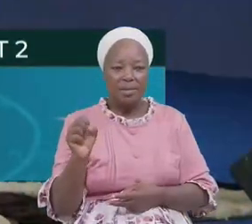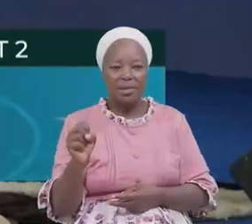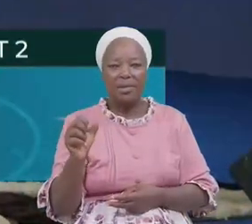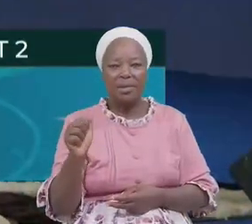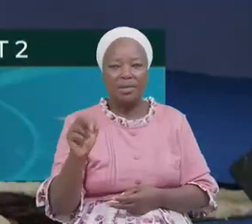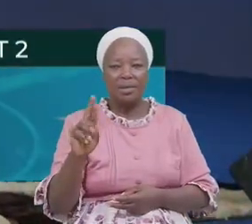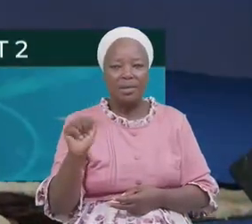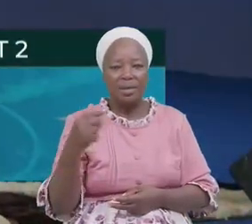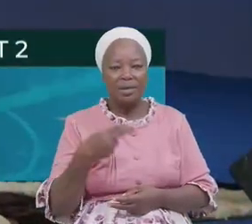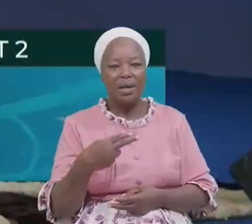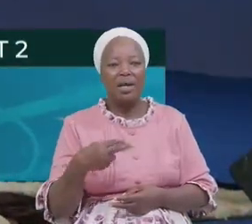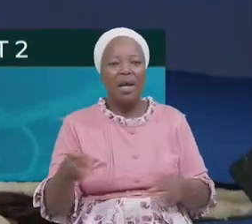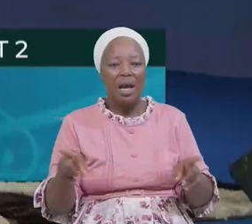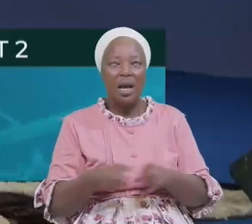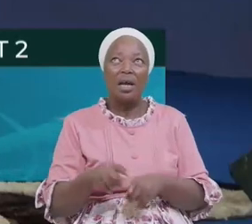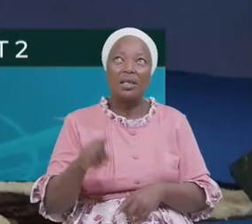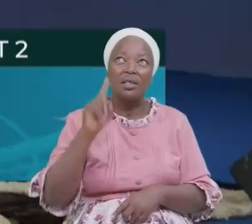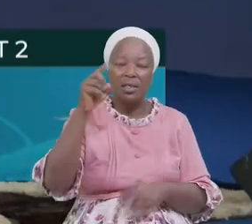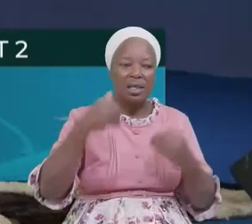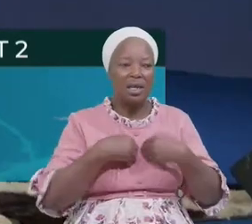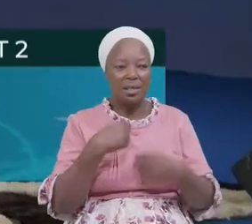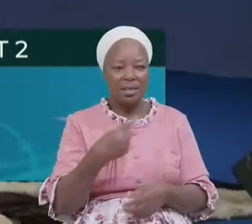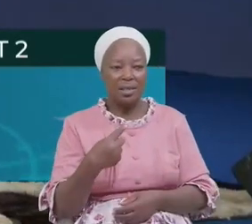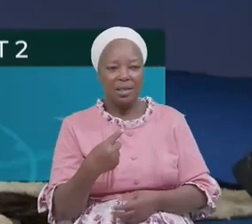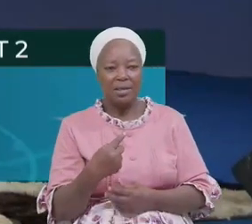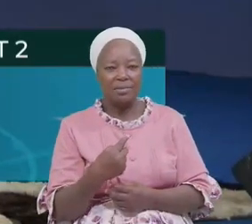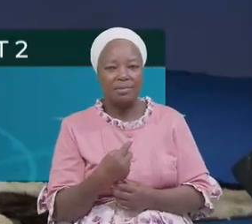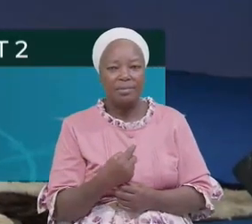L'Éternel se souvint de ce qu'il avait dit à Sarah.